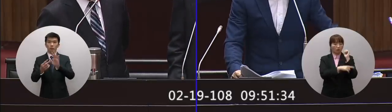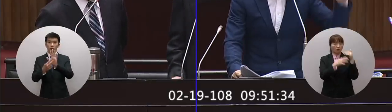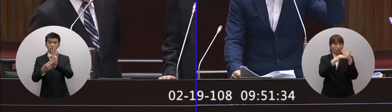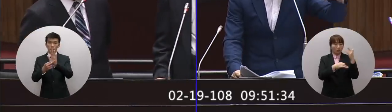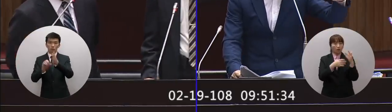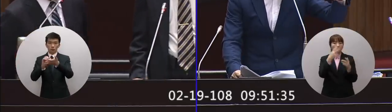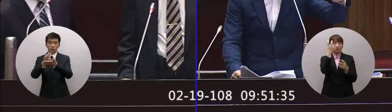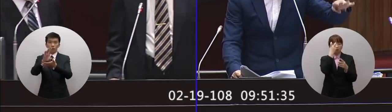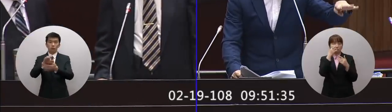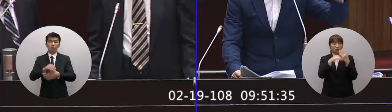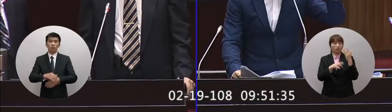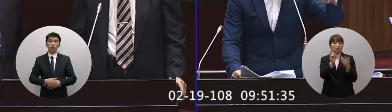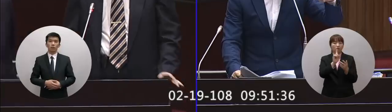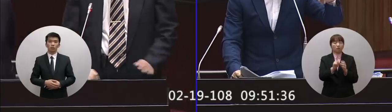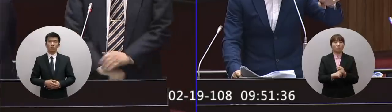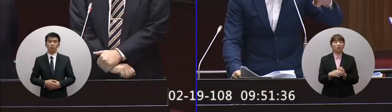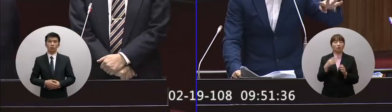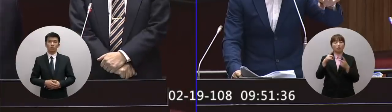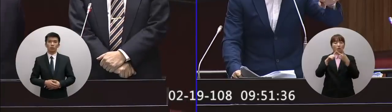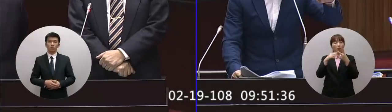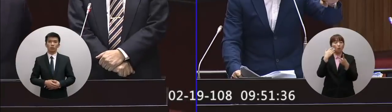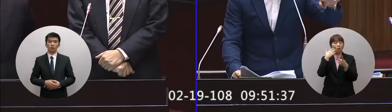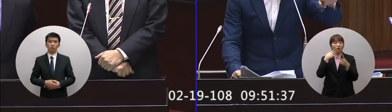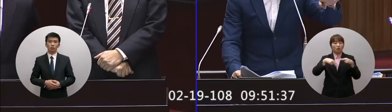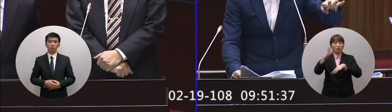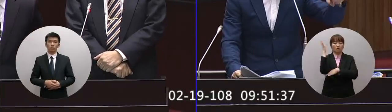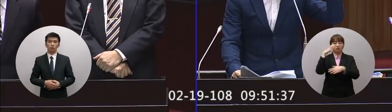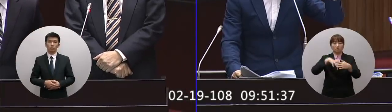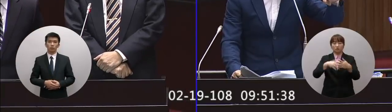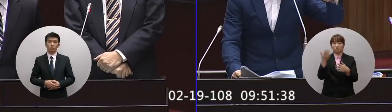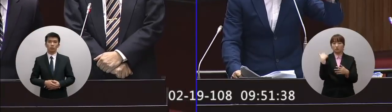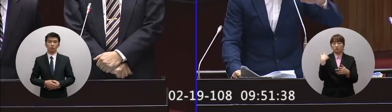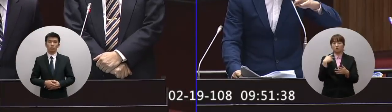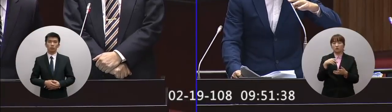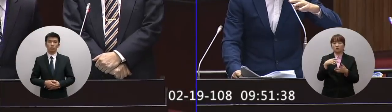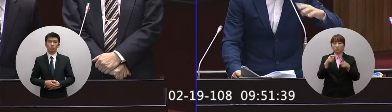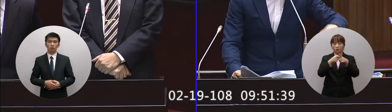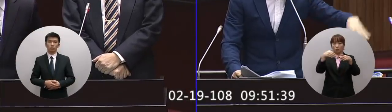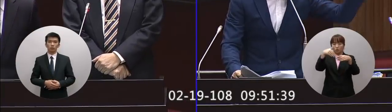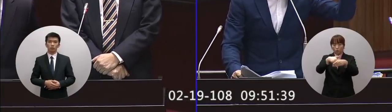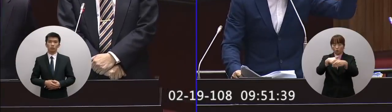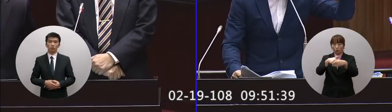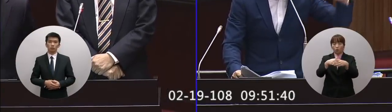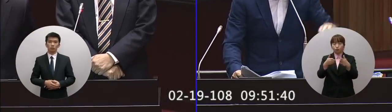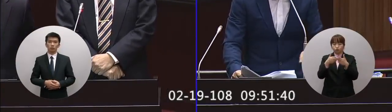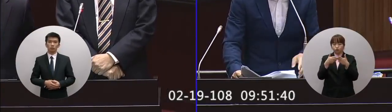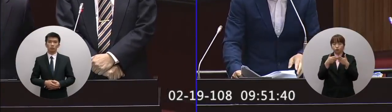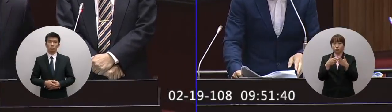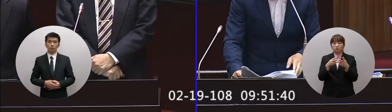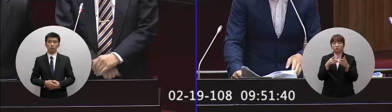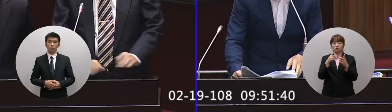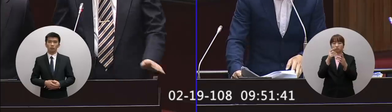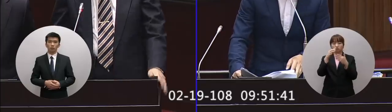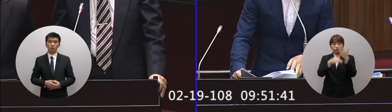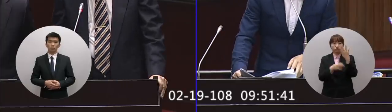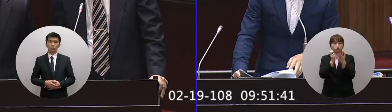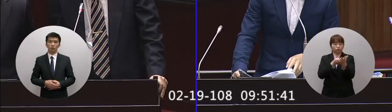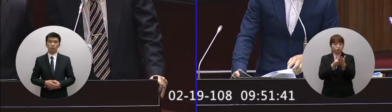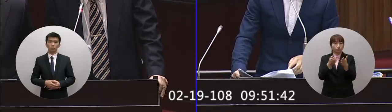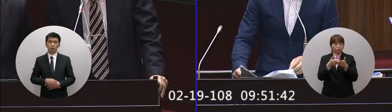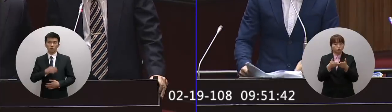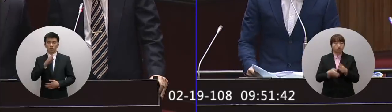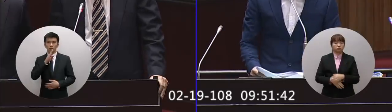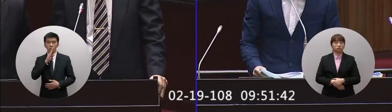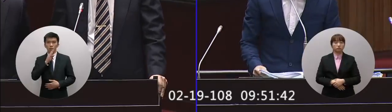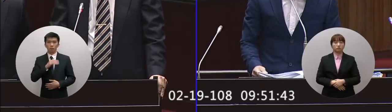例。第二个，如果像行政院之前所讲的，要有公投的机制，是不是应该高门槛？ 是